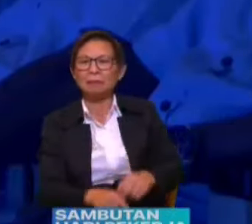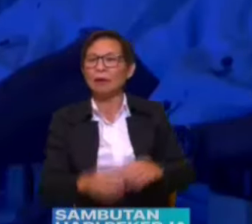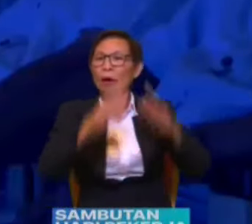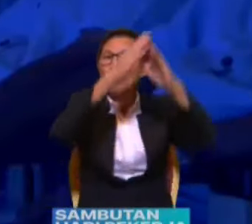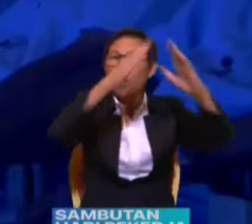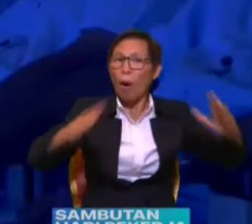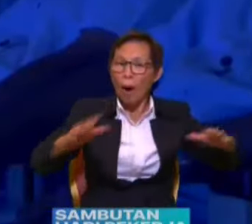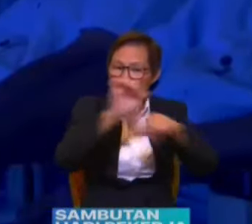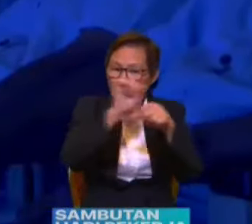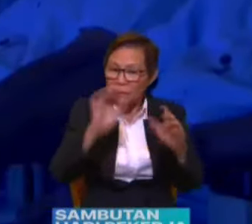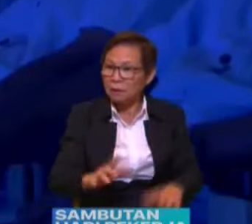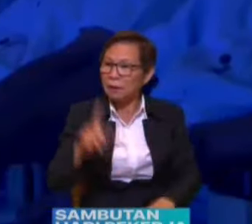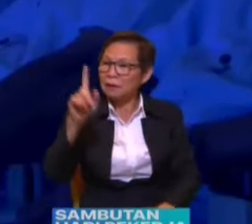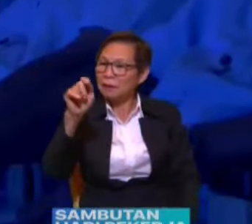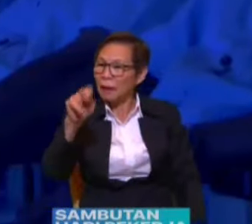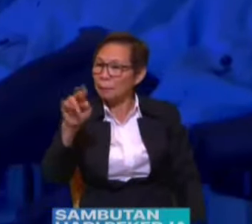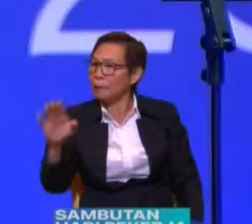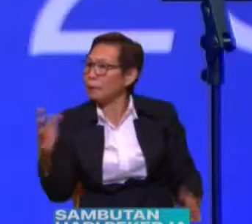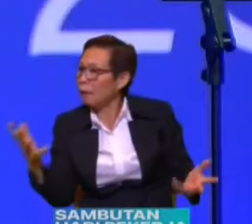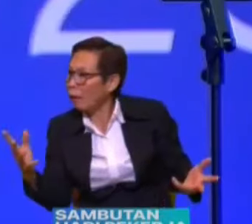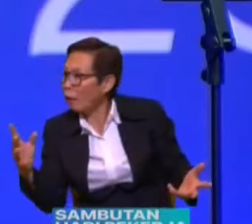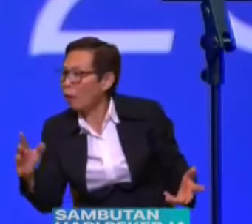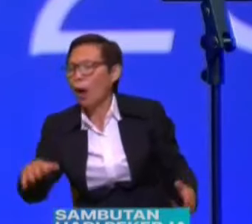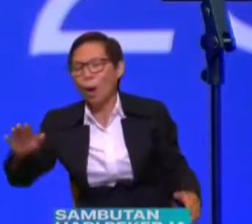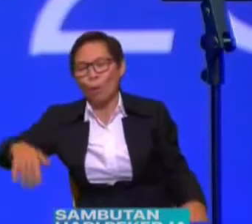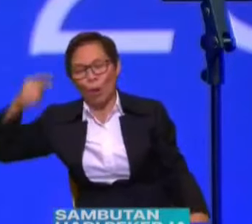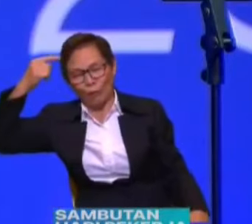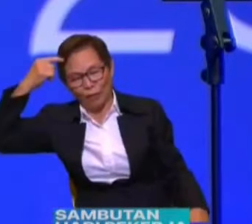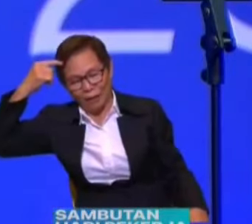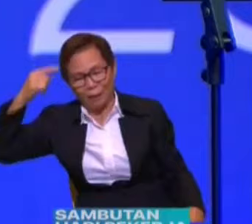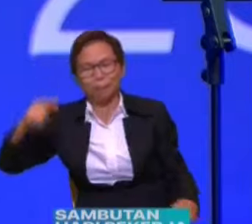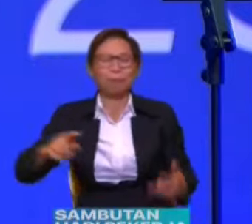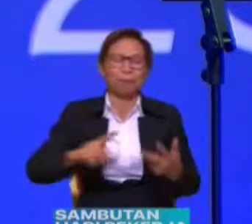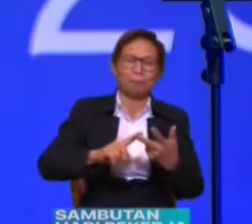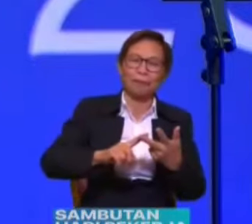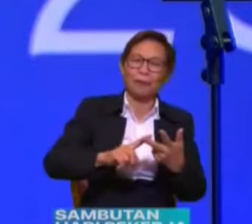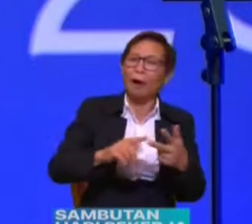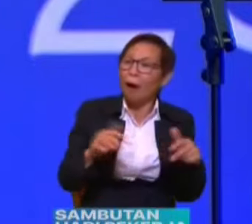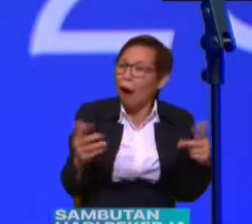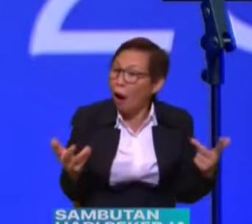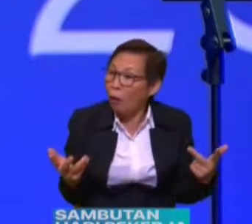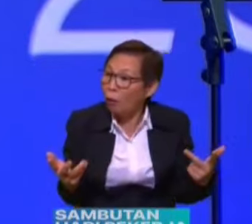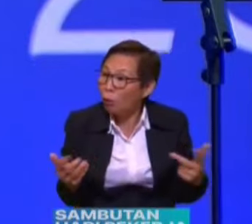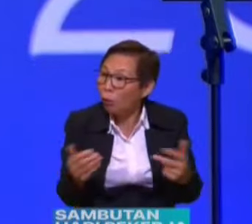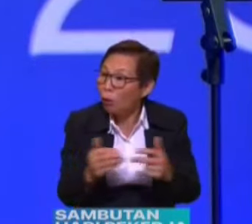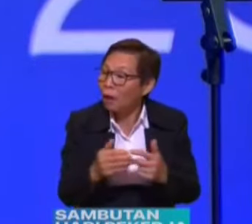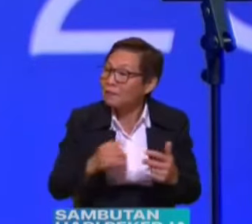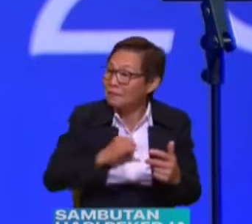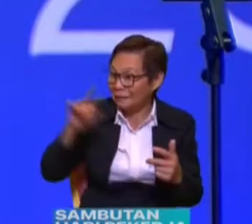perumahan pekerja di TNB? Belum kita fikirkan. Bagaimana dengan